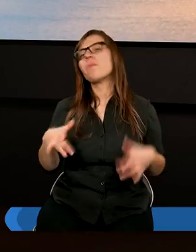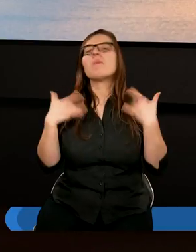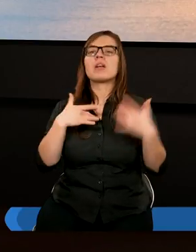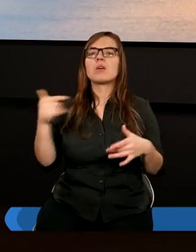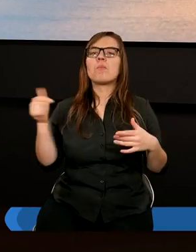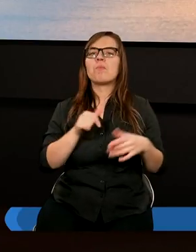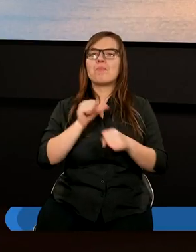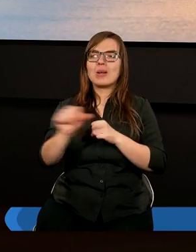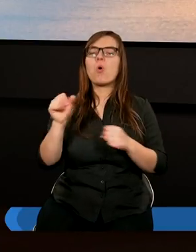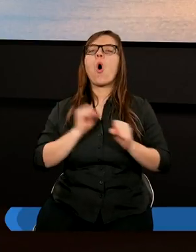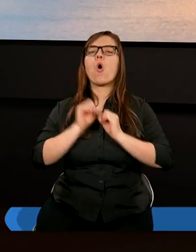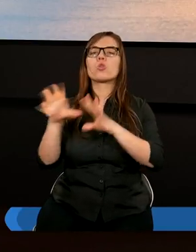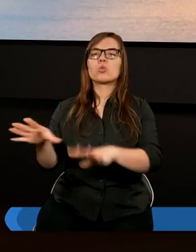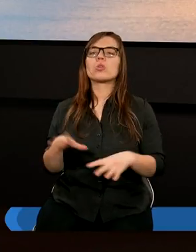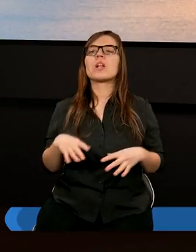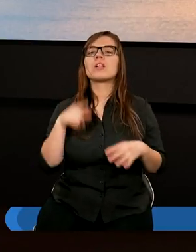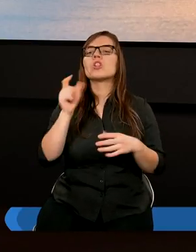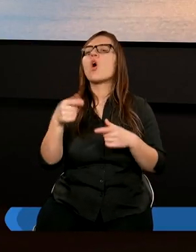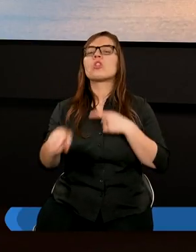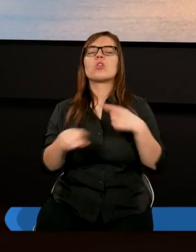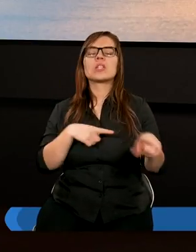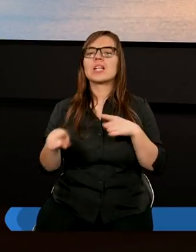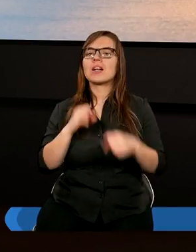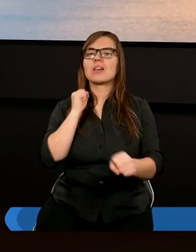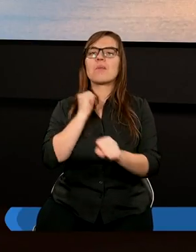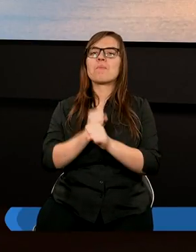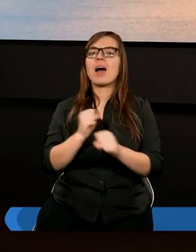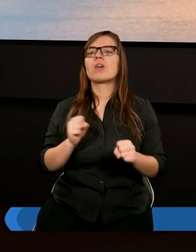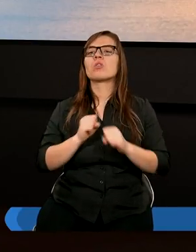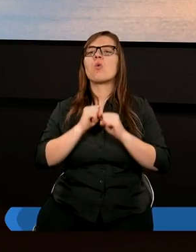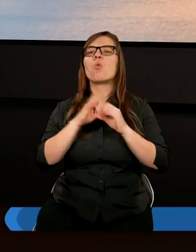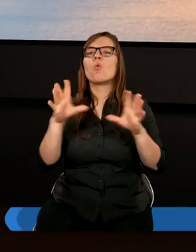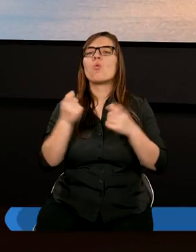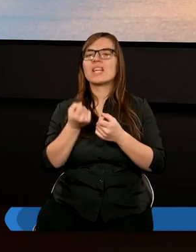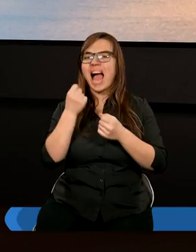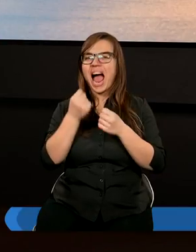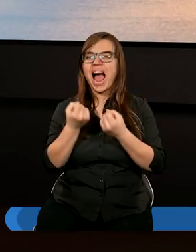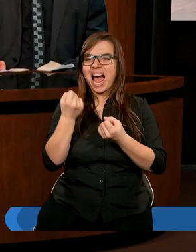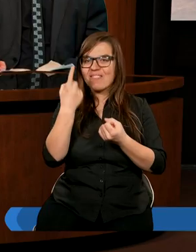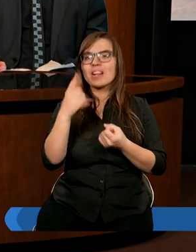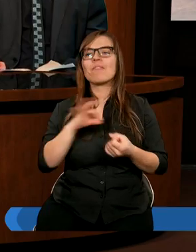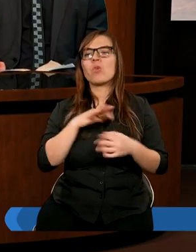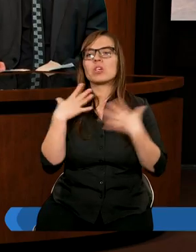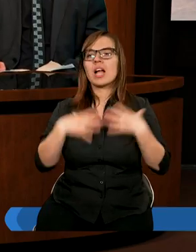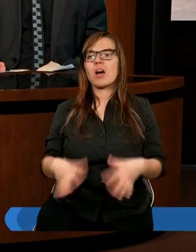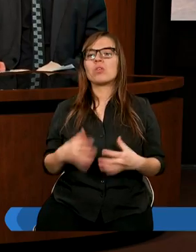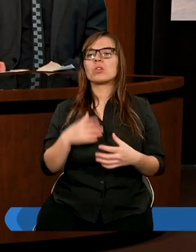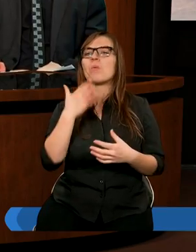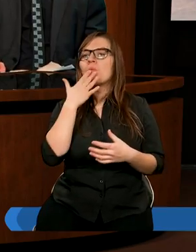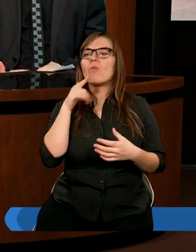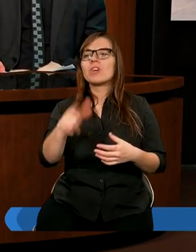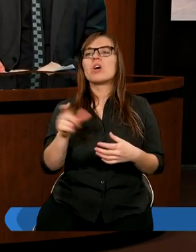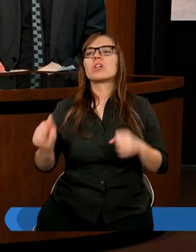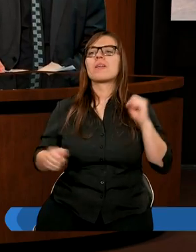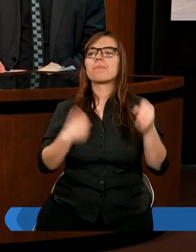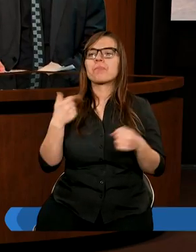sam nie był odrzucony. Co to znaczy umartwiam, ujarzmiam swoje ciało? Mówi to o tym,